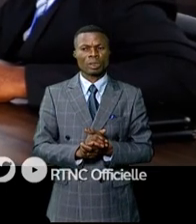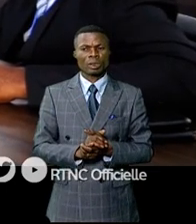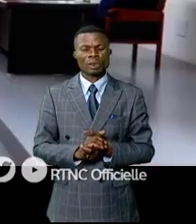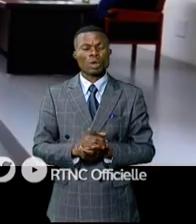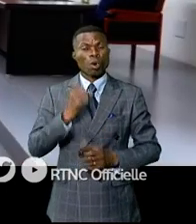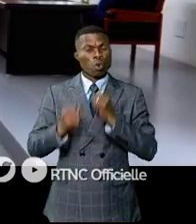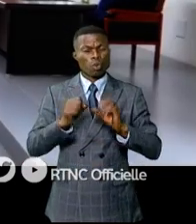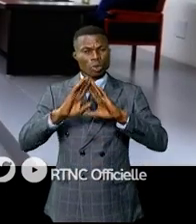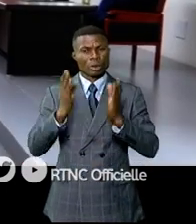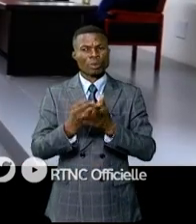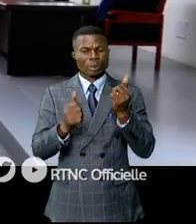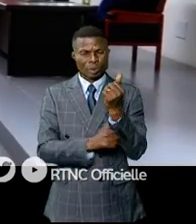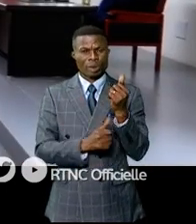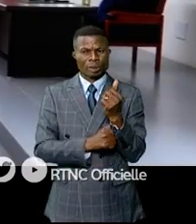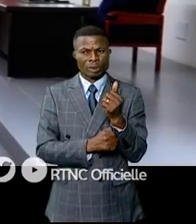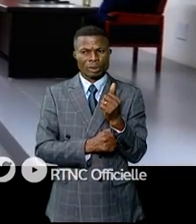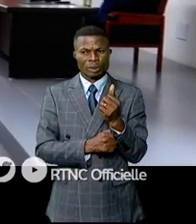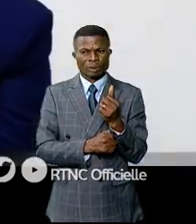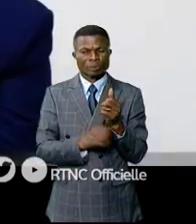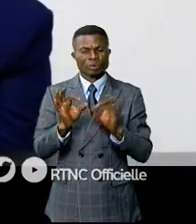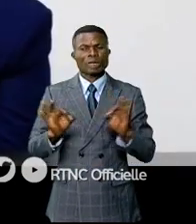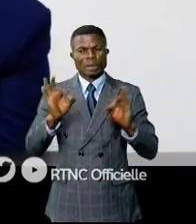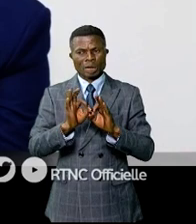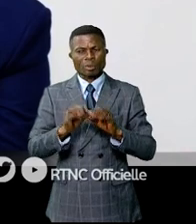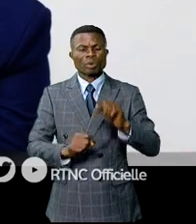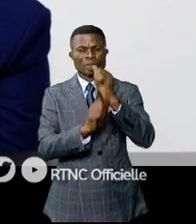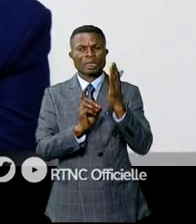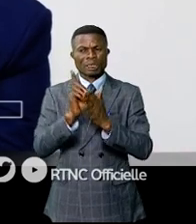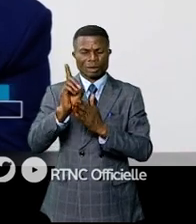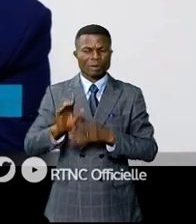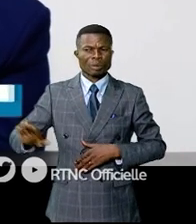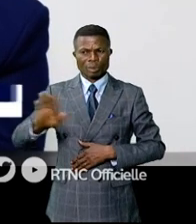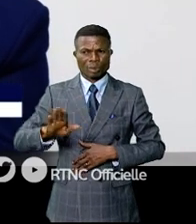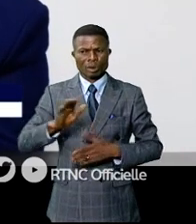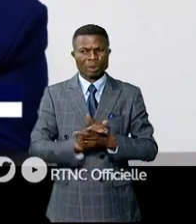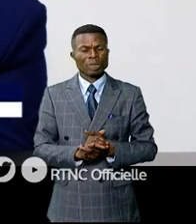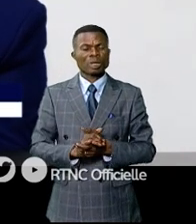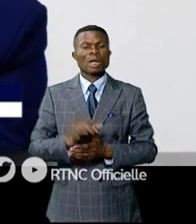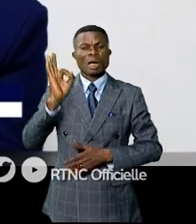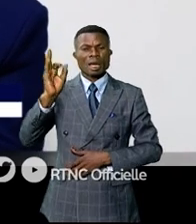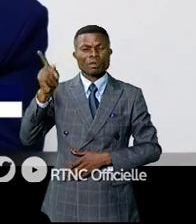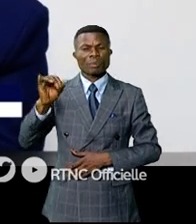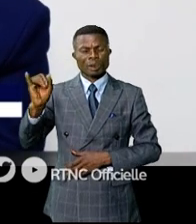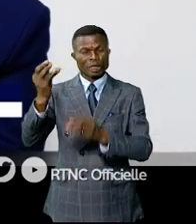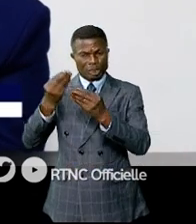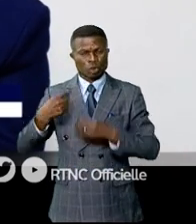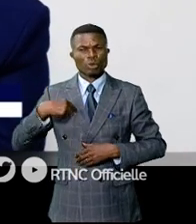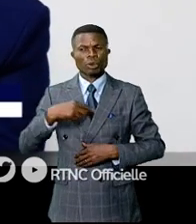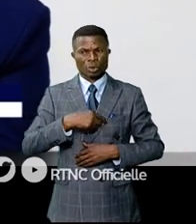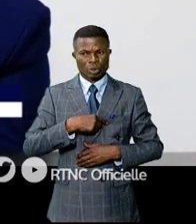tous puissent comprendre l'importance de FPI, ce qu'on peut obtenir de FPI, comment on peut s'épanouir avec FPI,